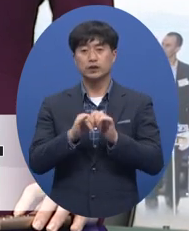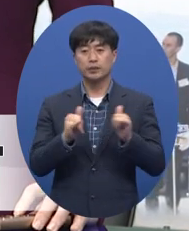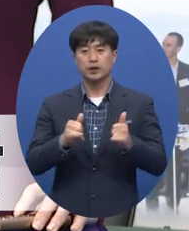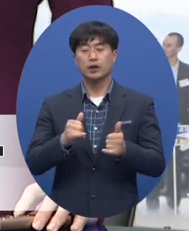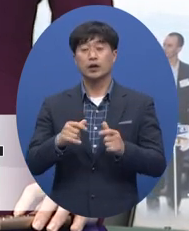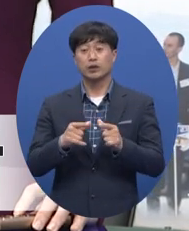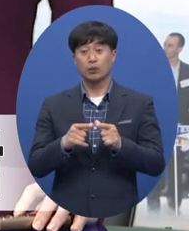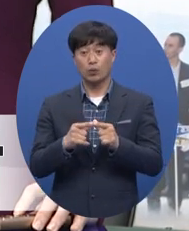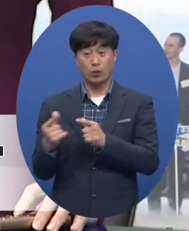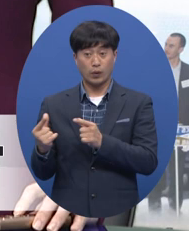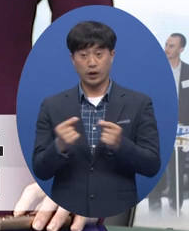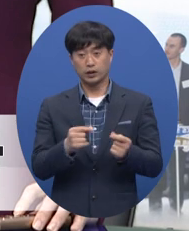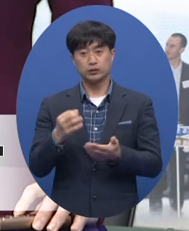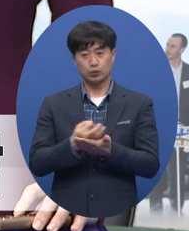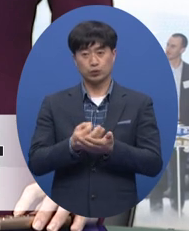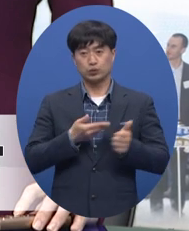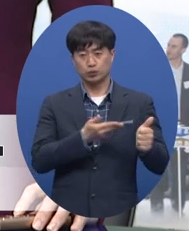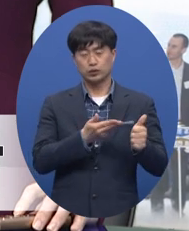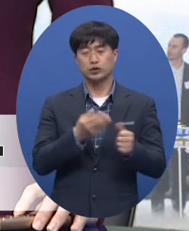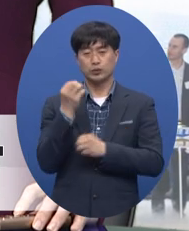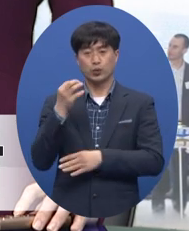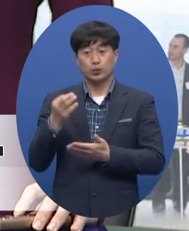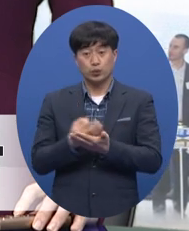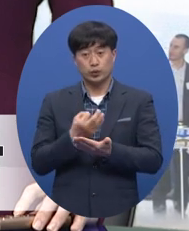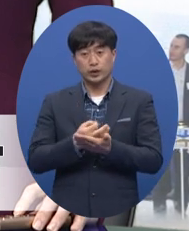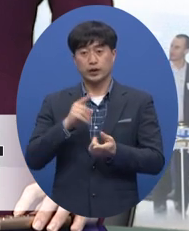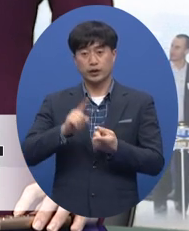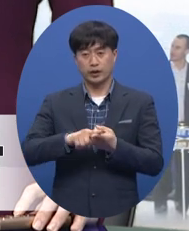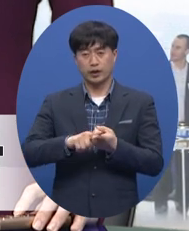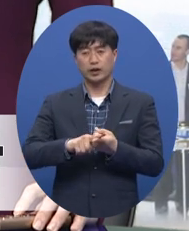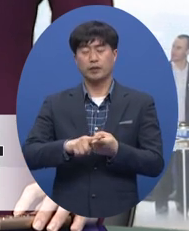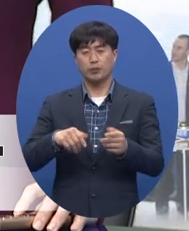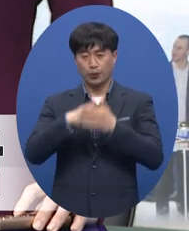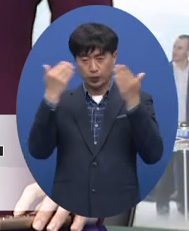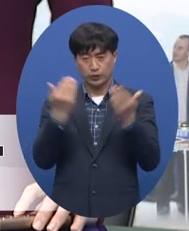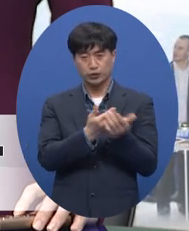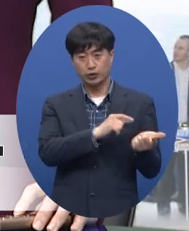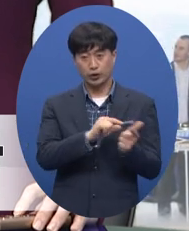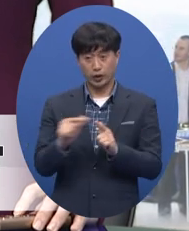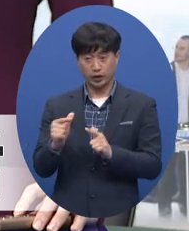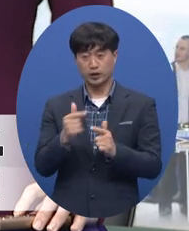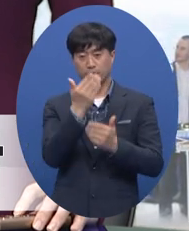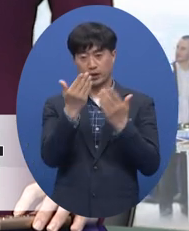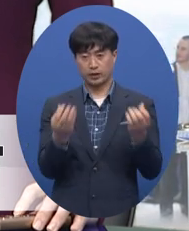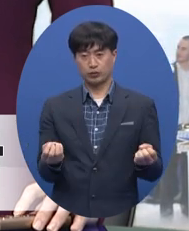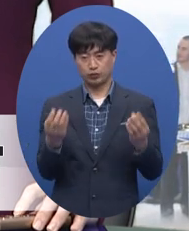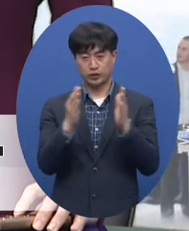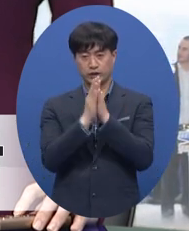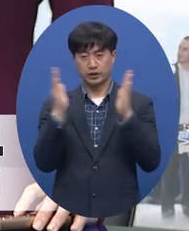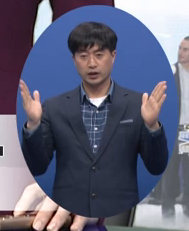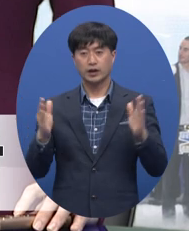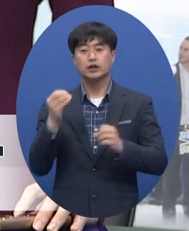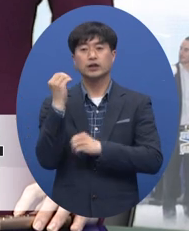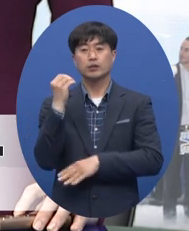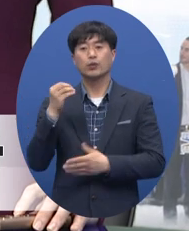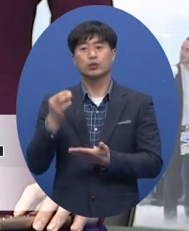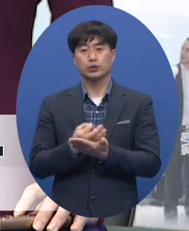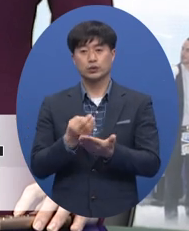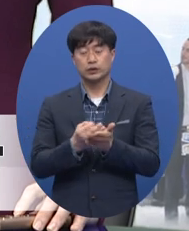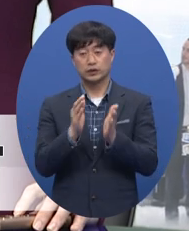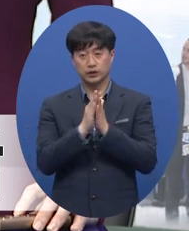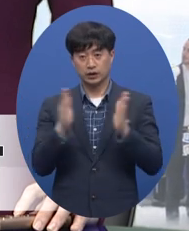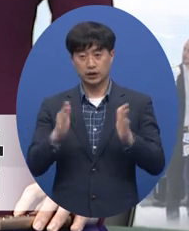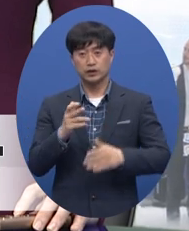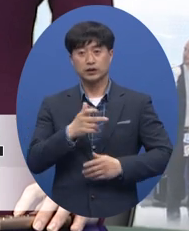주는 겁니다 기본소득 에 대한 국내외 정책을 총망라한 대한민국 기본소득 박람회 가 열렸는데요 기본소득을